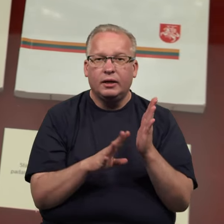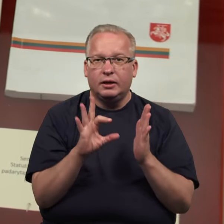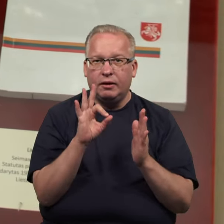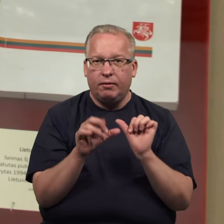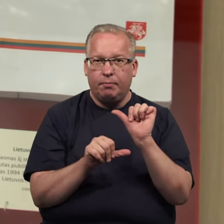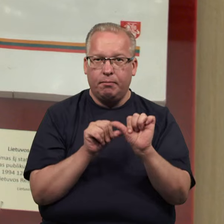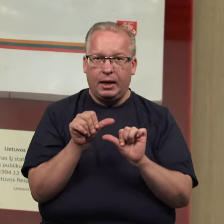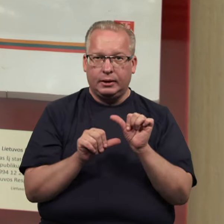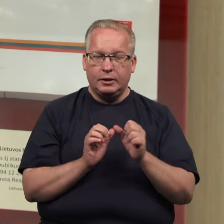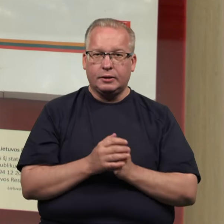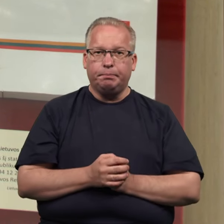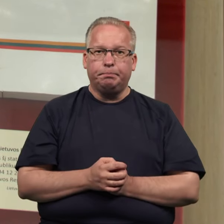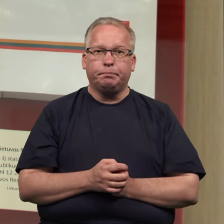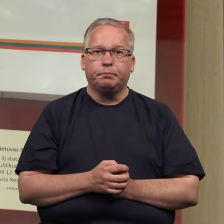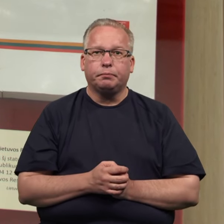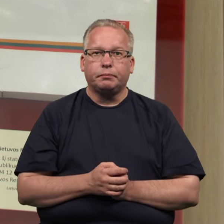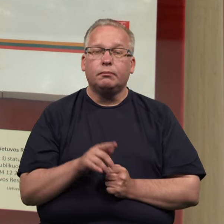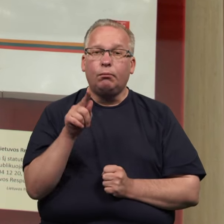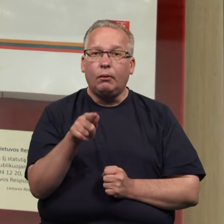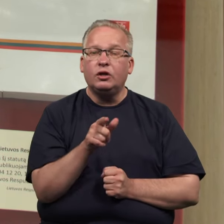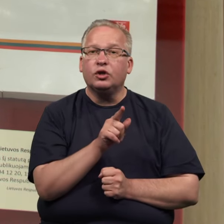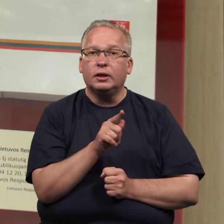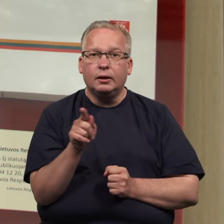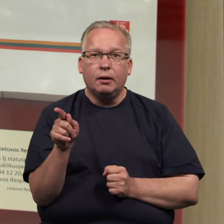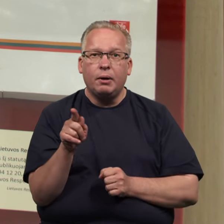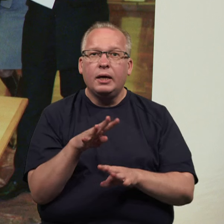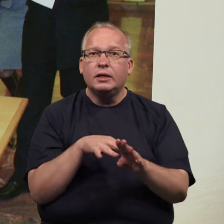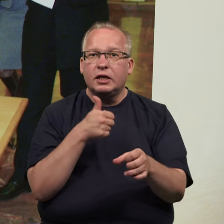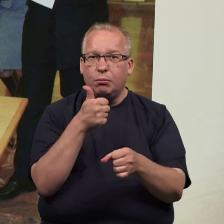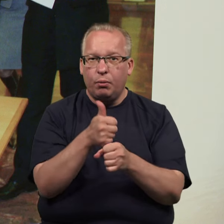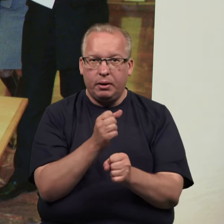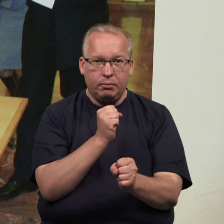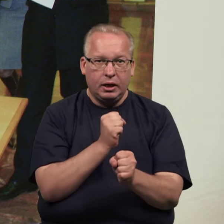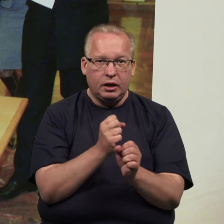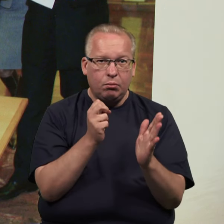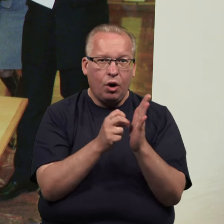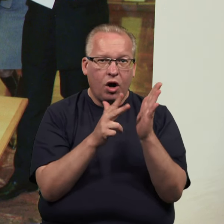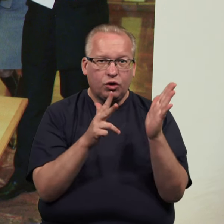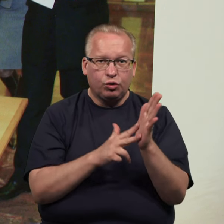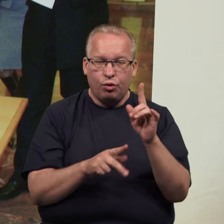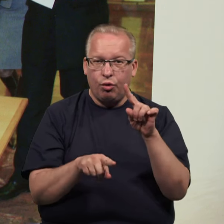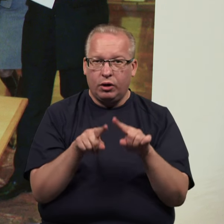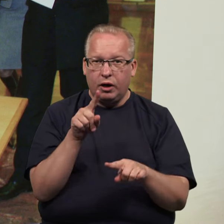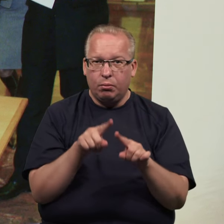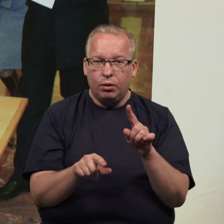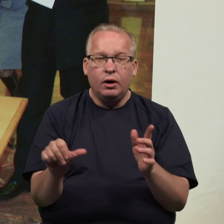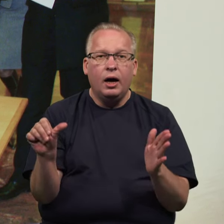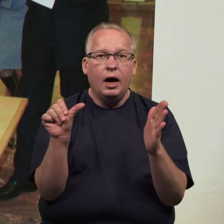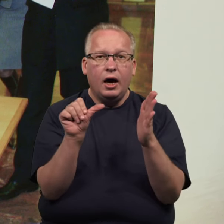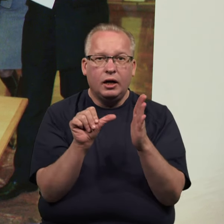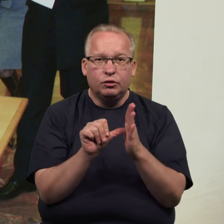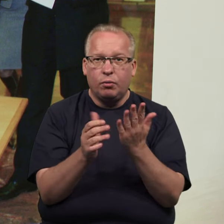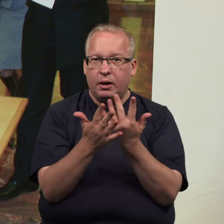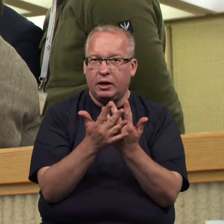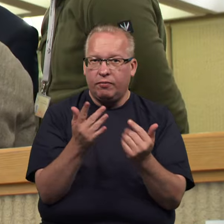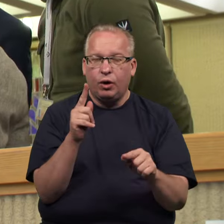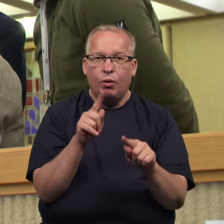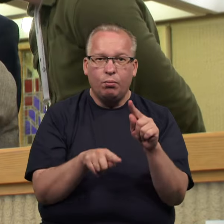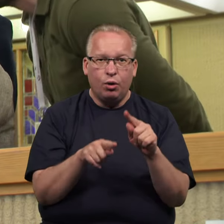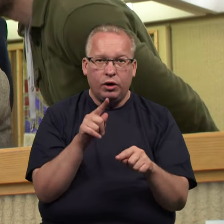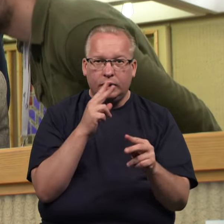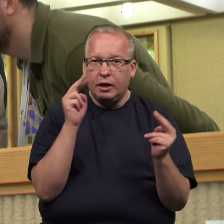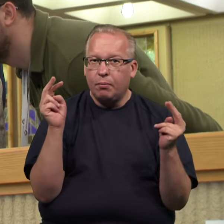1990 metais. Per šį laikotarpį Seimo pirmininko pareigas ėjo 18 politikų, atstovavusių įvairioms